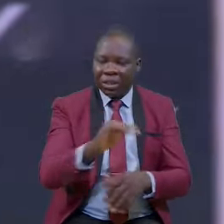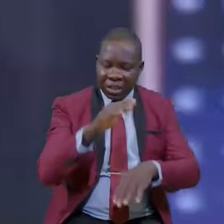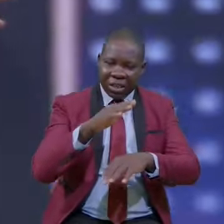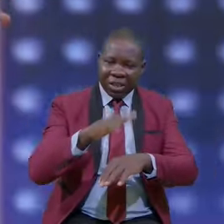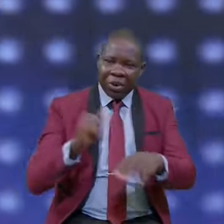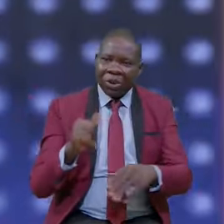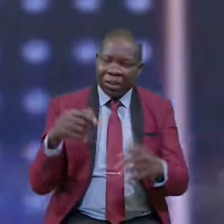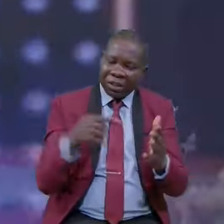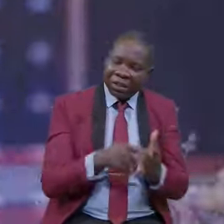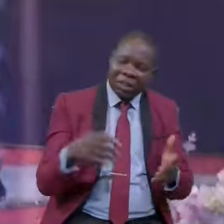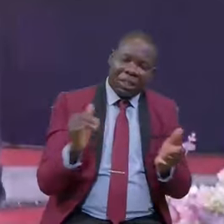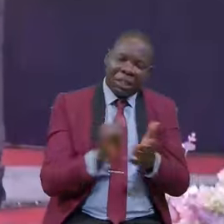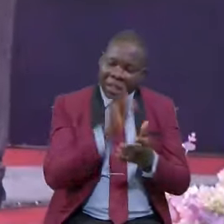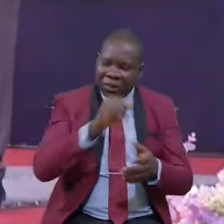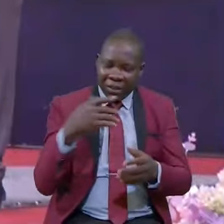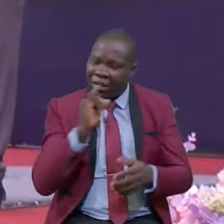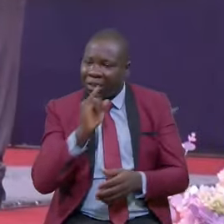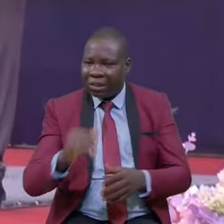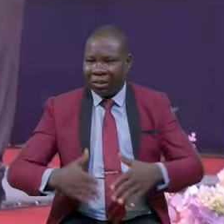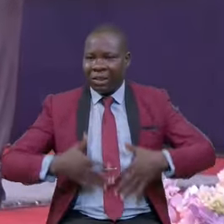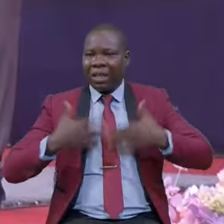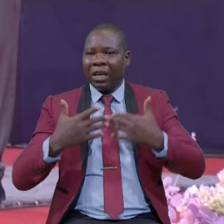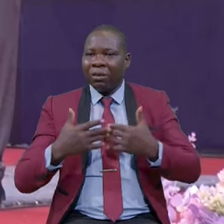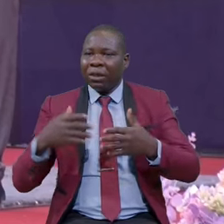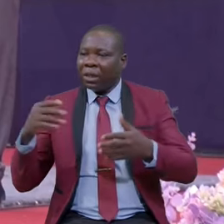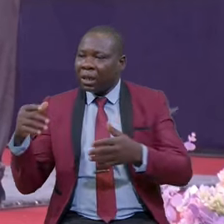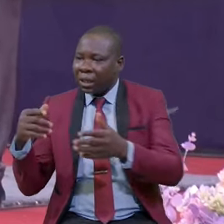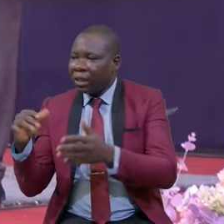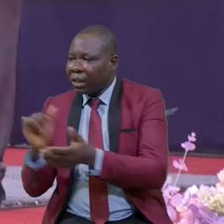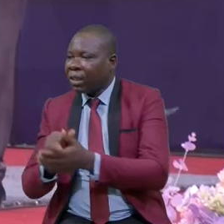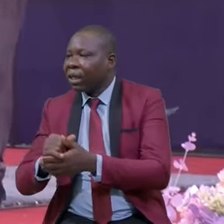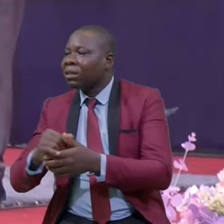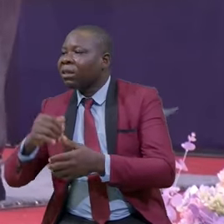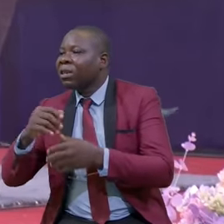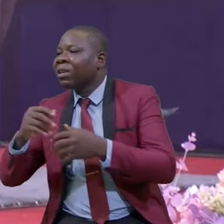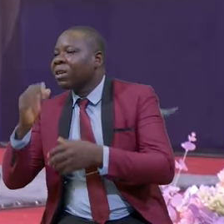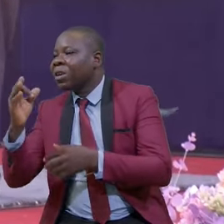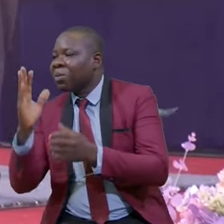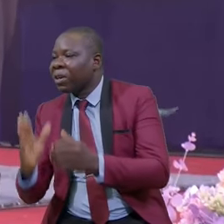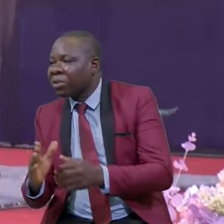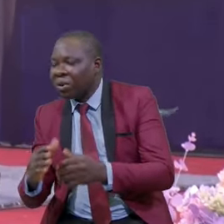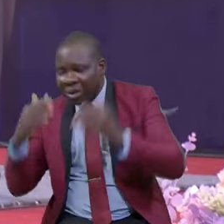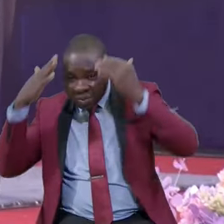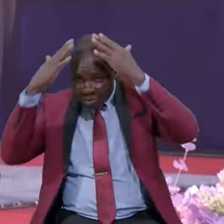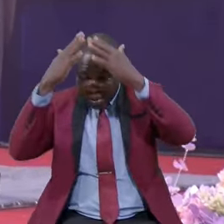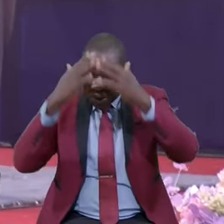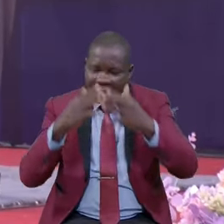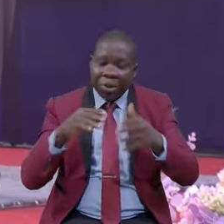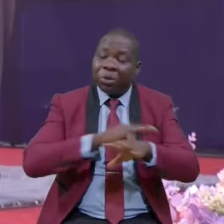vit. Il est dirigeant chez nous. Hein. Voici comment on l'appelle. Ne t'associe pas avec lui. Ne t'approche pas d'eux.